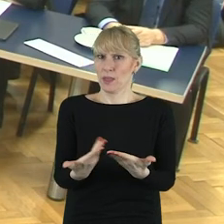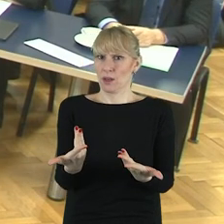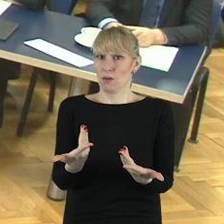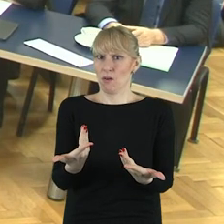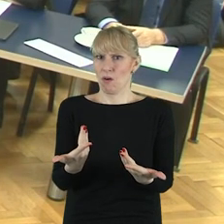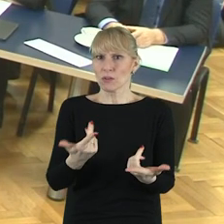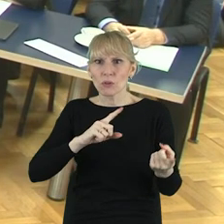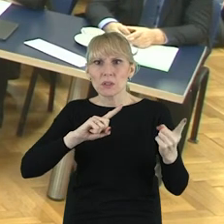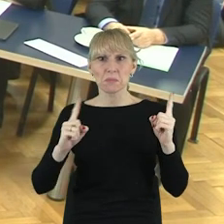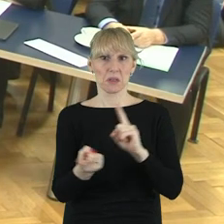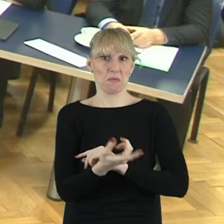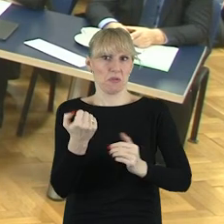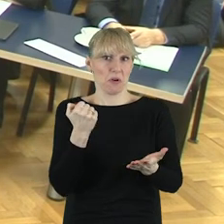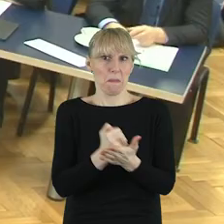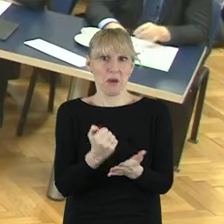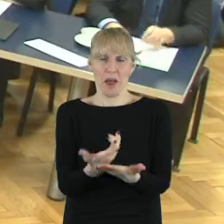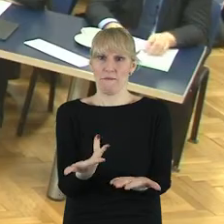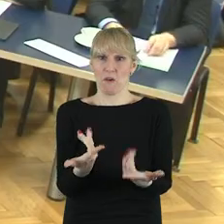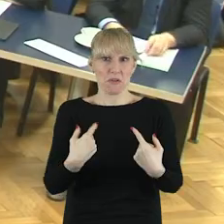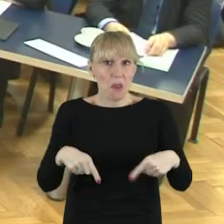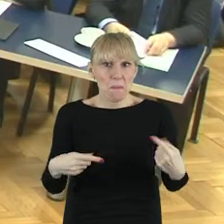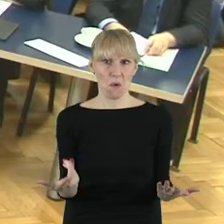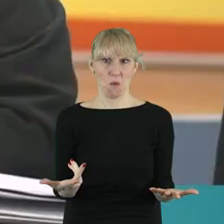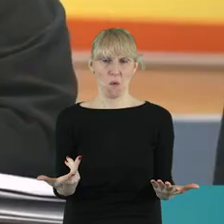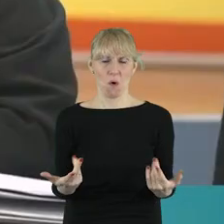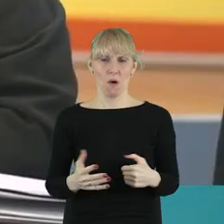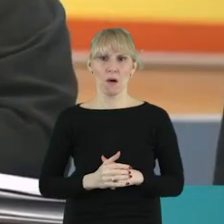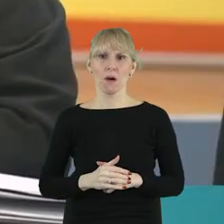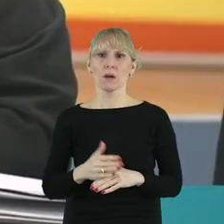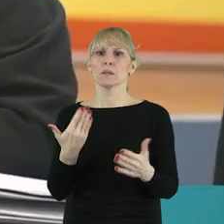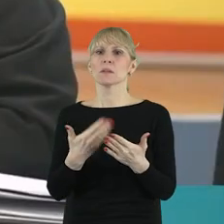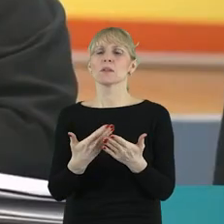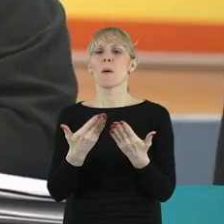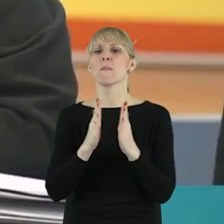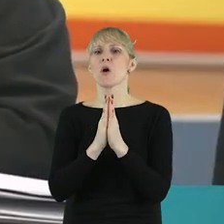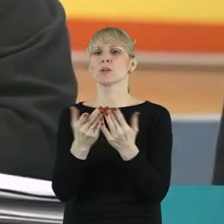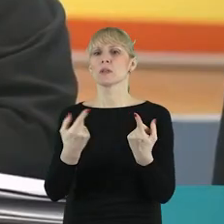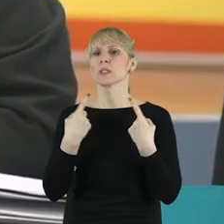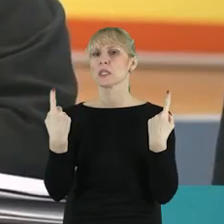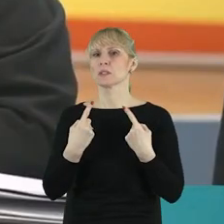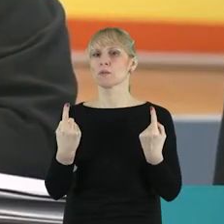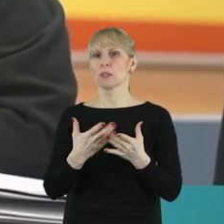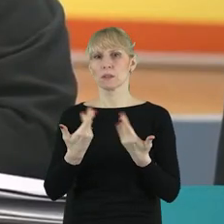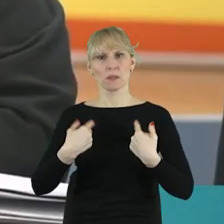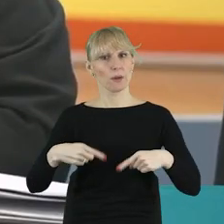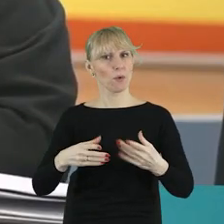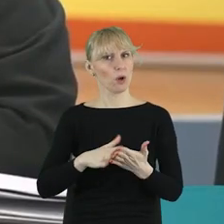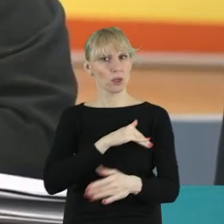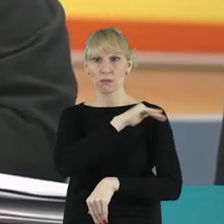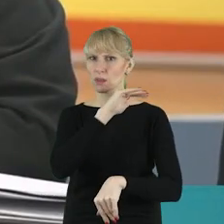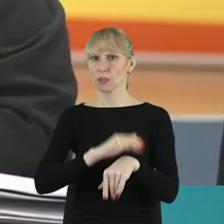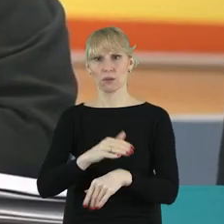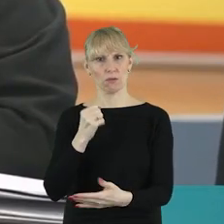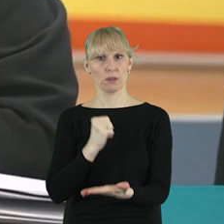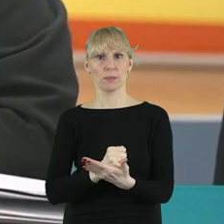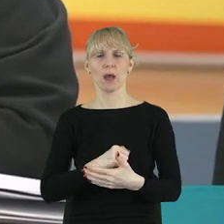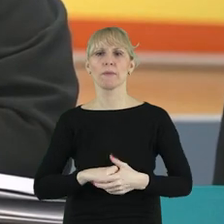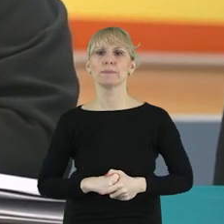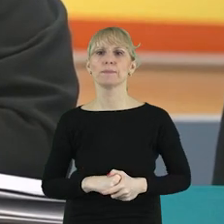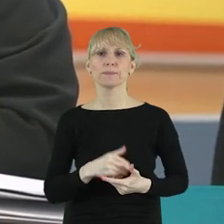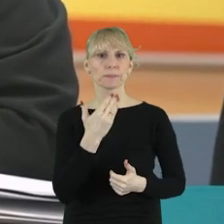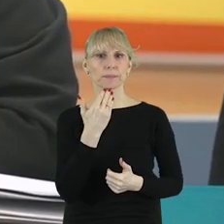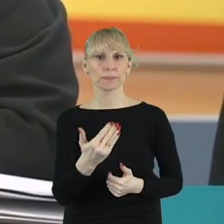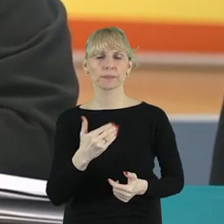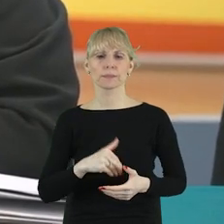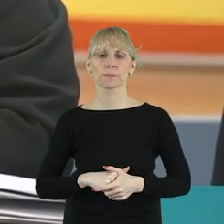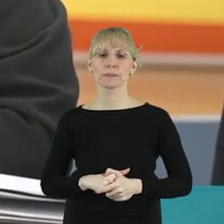takich sytuacji w sejmiku nie było i że to jest niezgodne z prawem. Dziękuję. Dziękuję bardzo panie radny, dziękuję bardzo za zwrócenie mi uwagi.